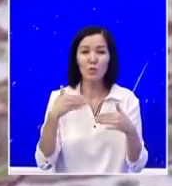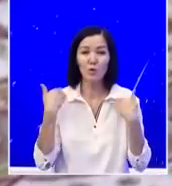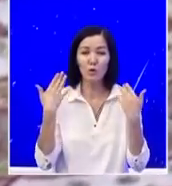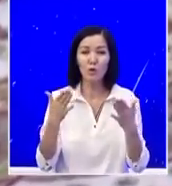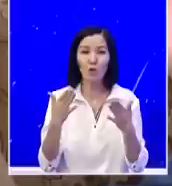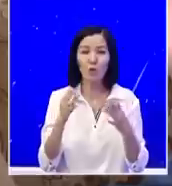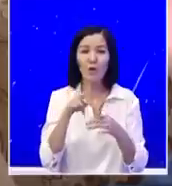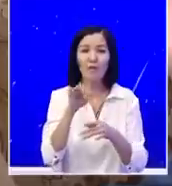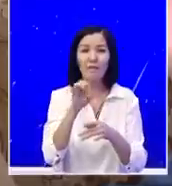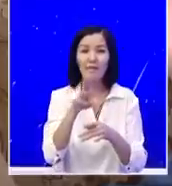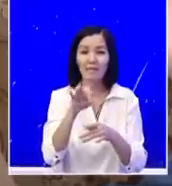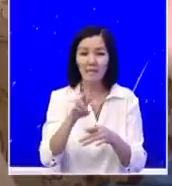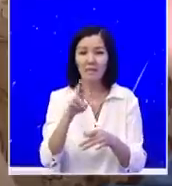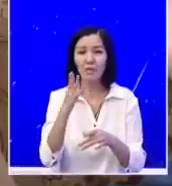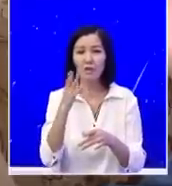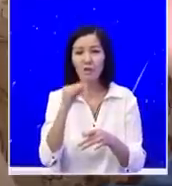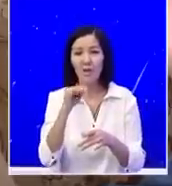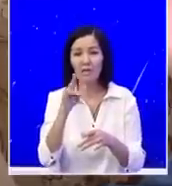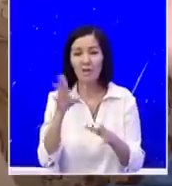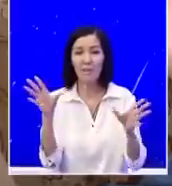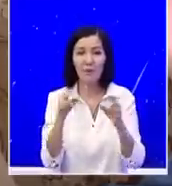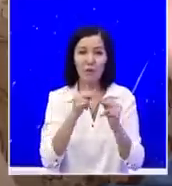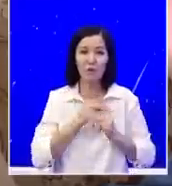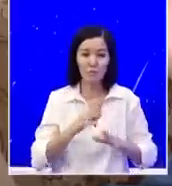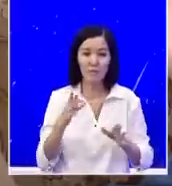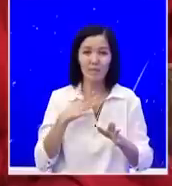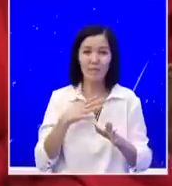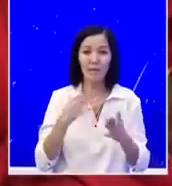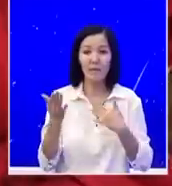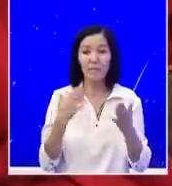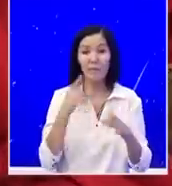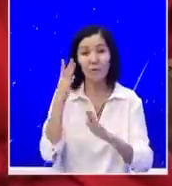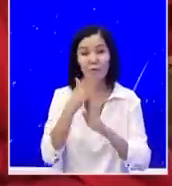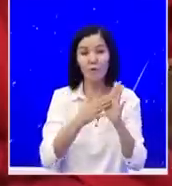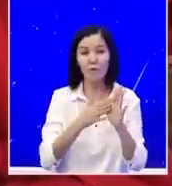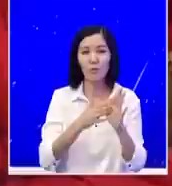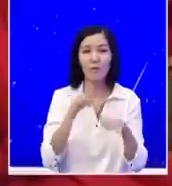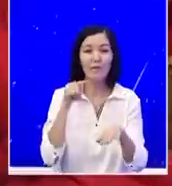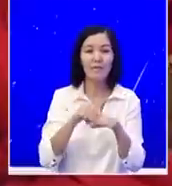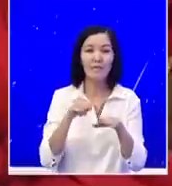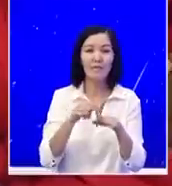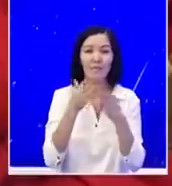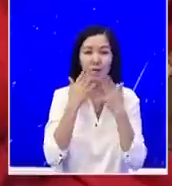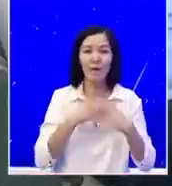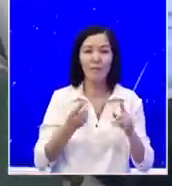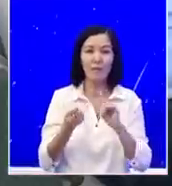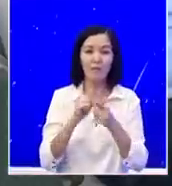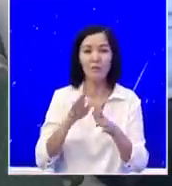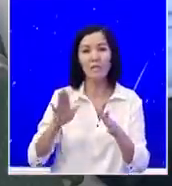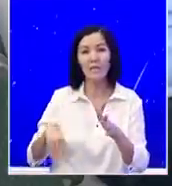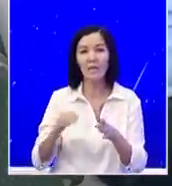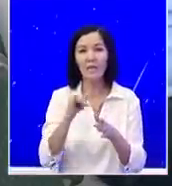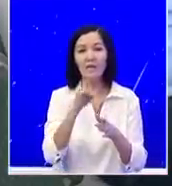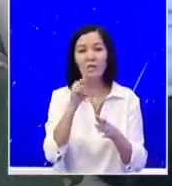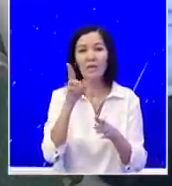жүргізушілері Дастан мен Жадыра. Екеу әріптес қызметтес болды. Бір-бірін сөзсіз түсініп, сезімдері махаббатқа ұласты. Кейін Жадыра